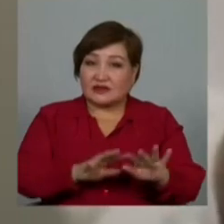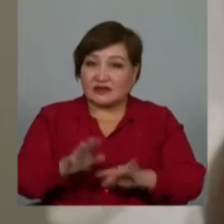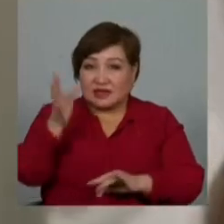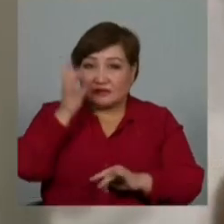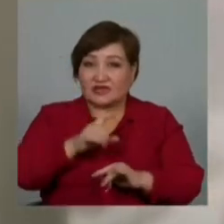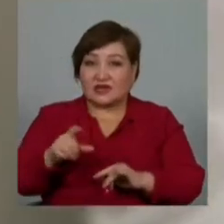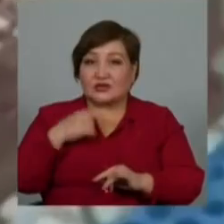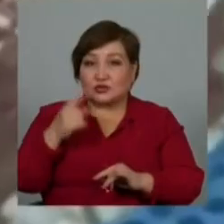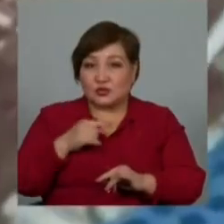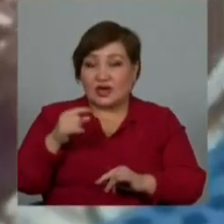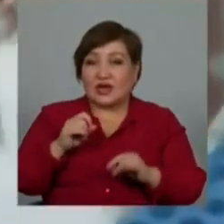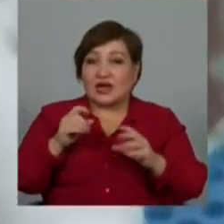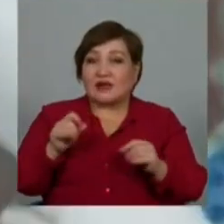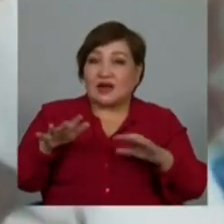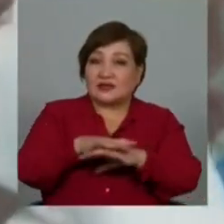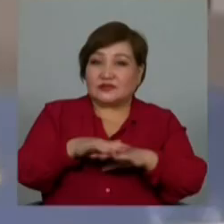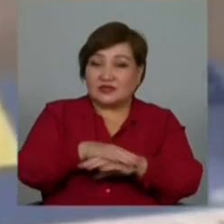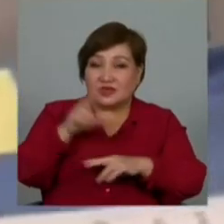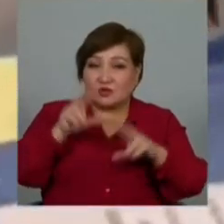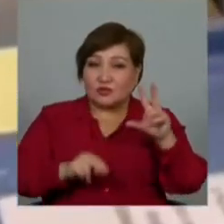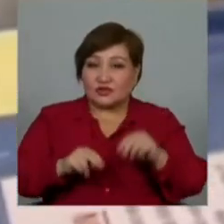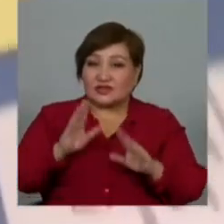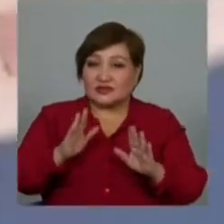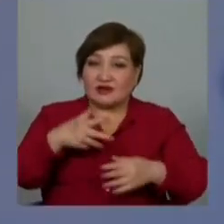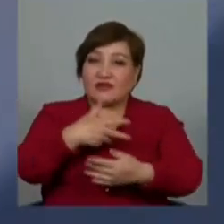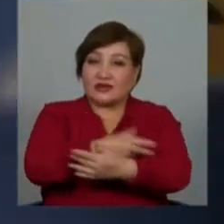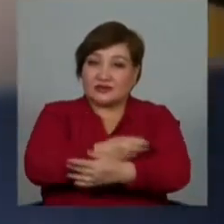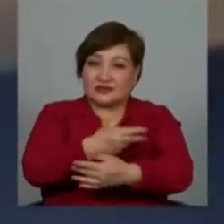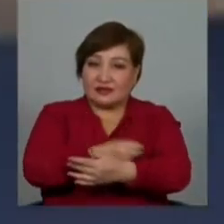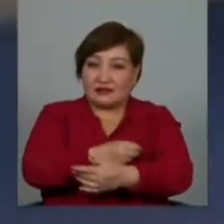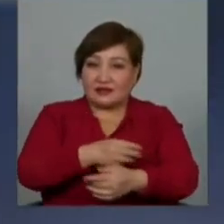адамзаттың үміті вакцинада. Сымбат Ноғай, Медет Саматұлы, Алматы телеарнасы.